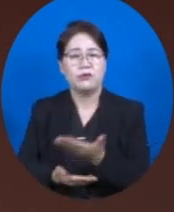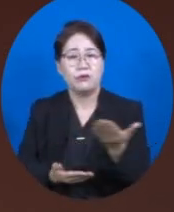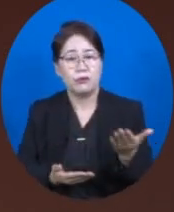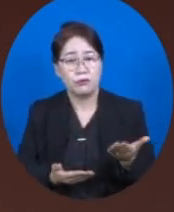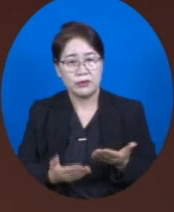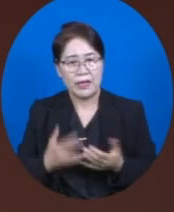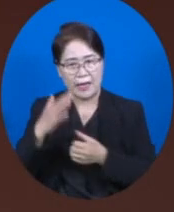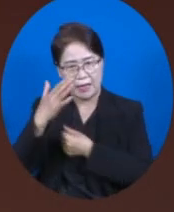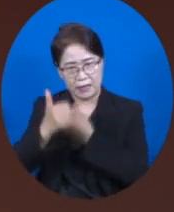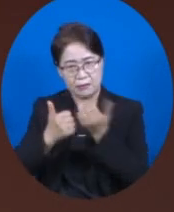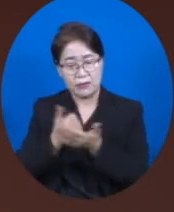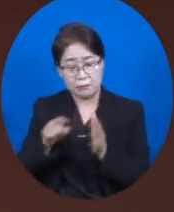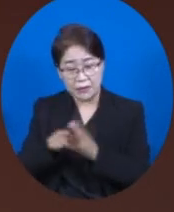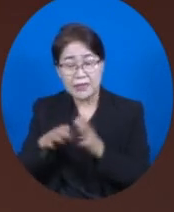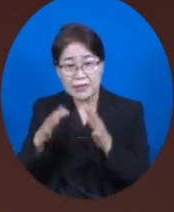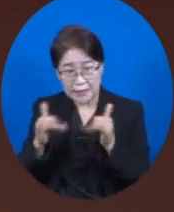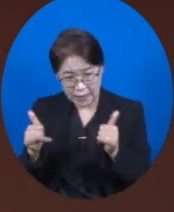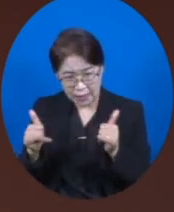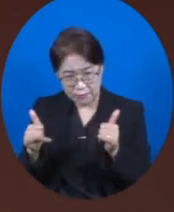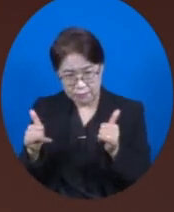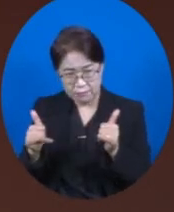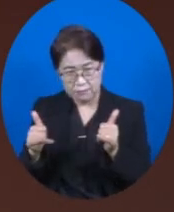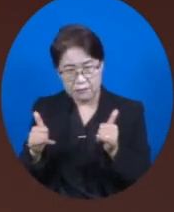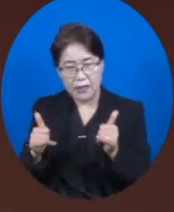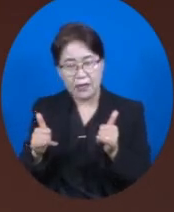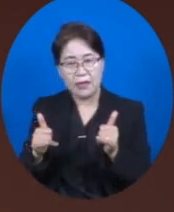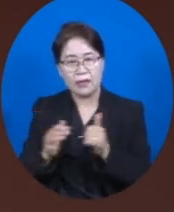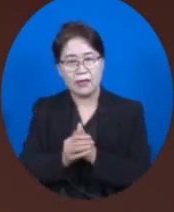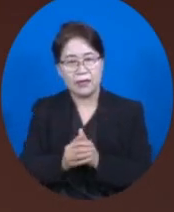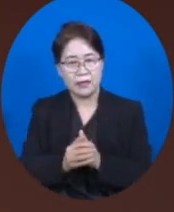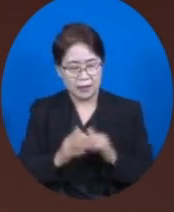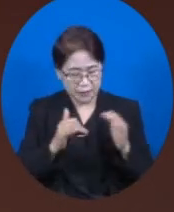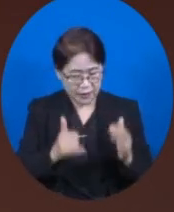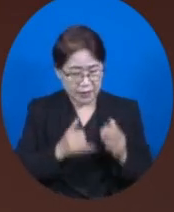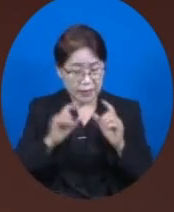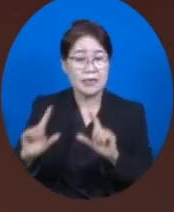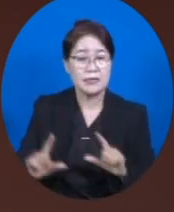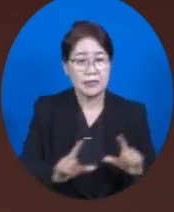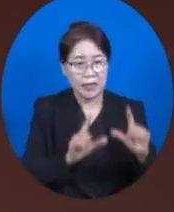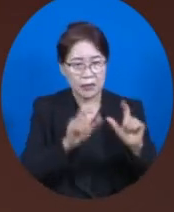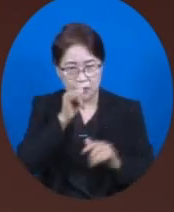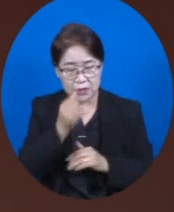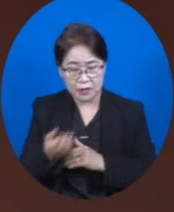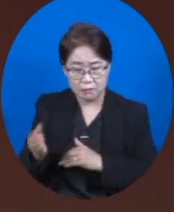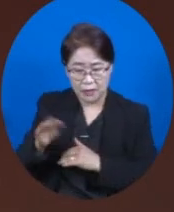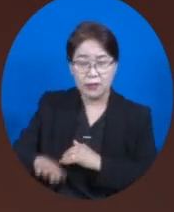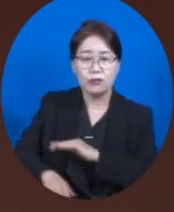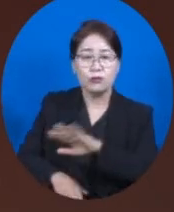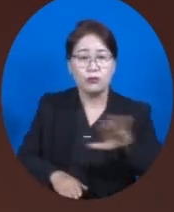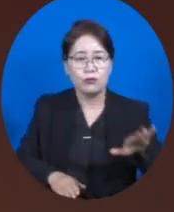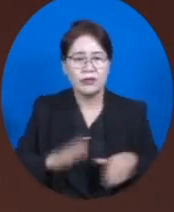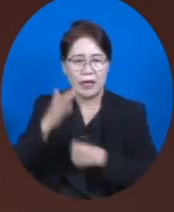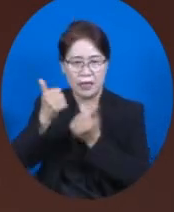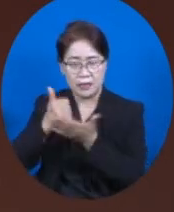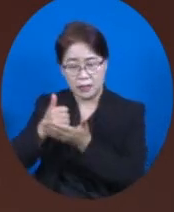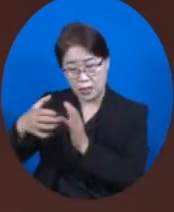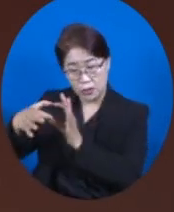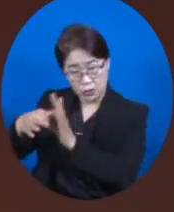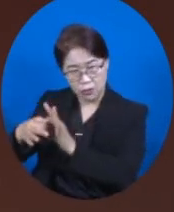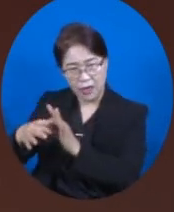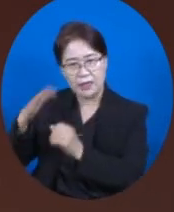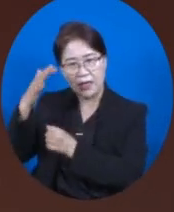하나님의 사람입니다 이 땅에 발을 딛고 살아가지만 우리는 하나님께 속한